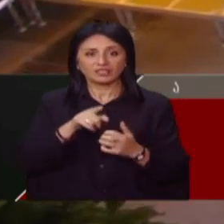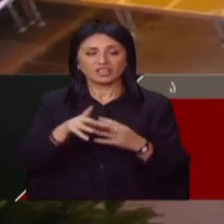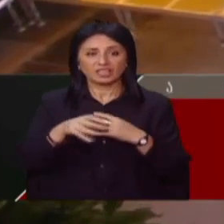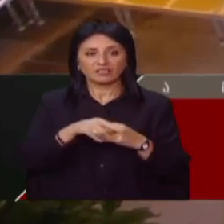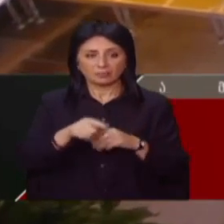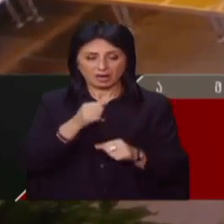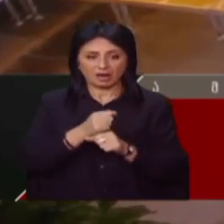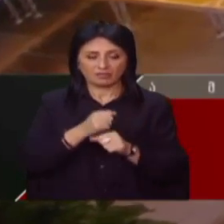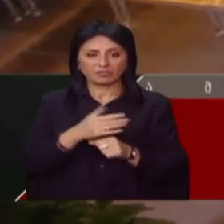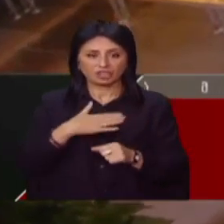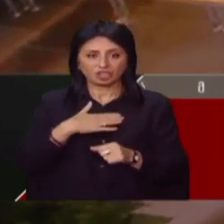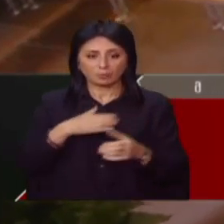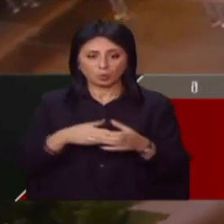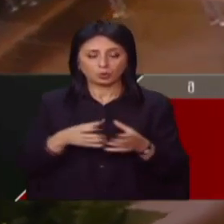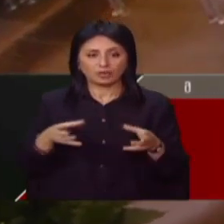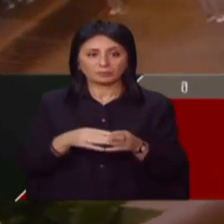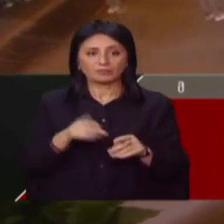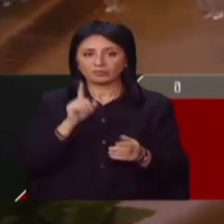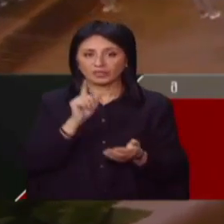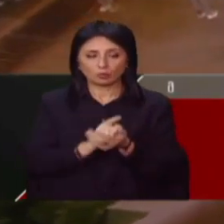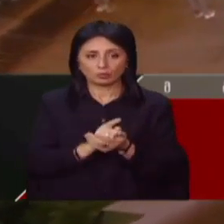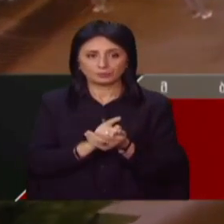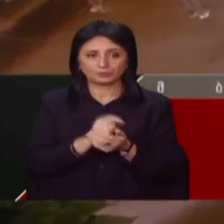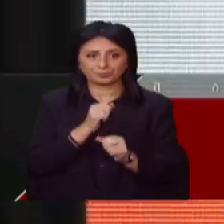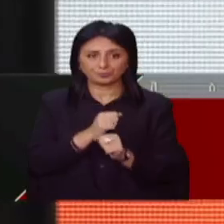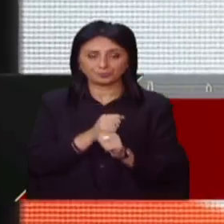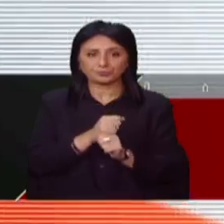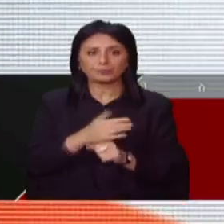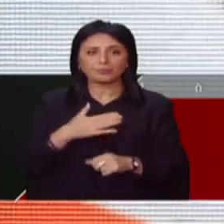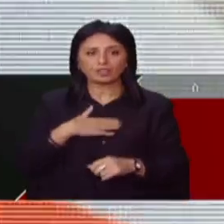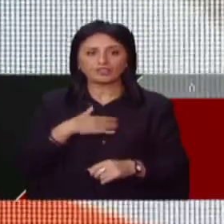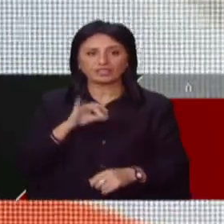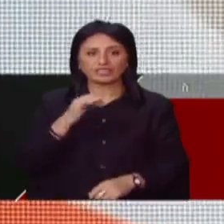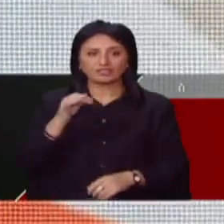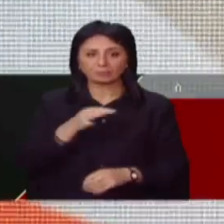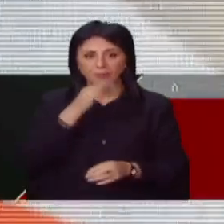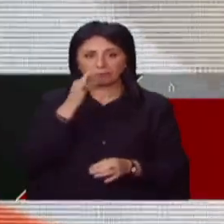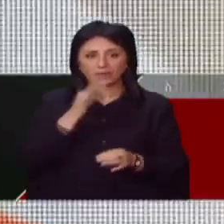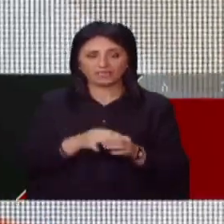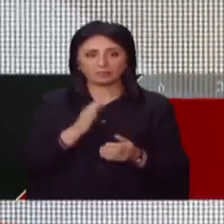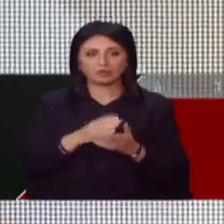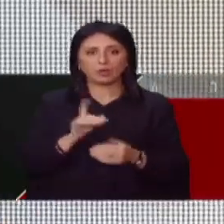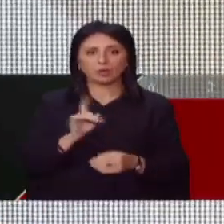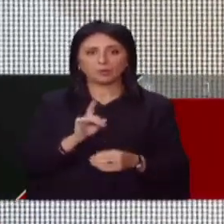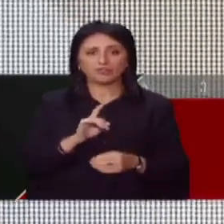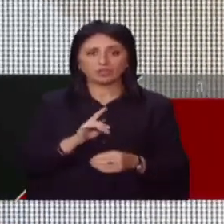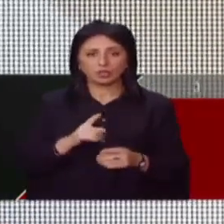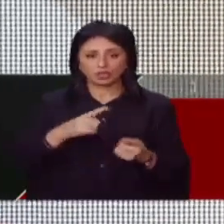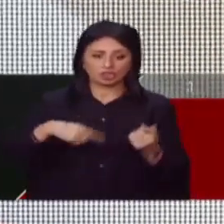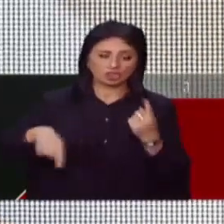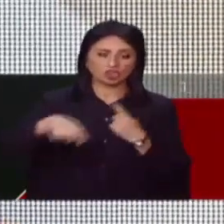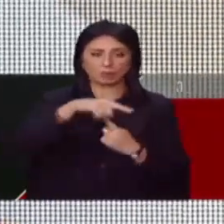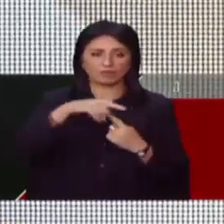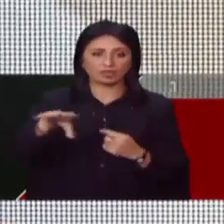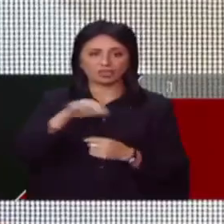ერთად მე ამას გავაკეთებ, ჩემ თანაგუნდელებთან ერთად ამას აუცილებლად გავაკეთებ. ჩვენი ისტორიული პასუხისგებლობა არის, რომ შემოვატრიალოთ